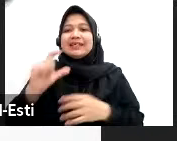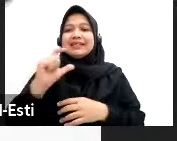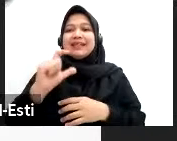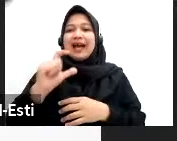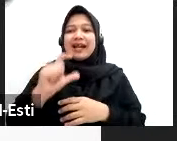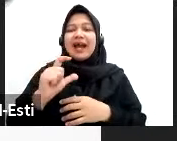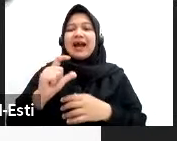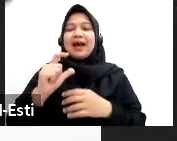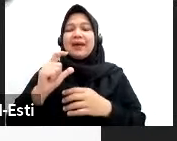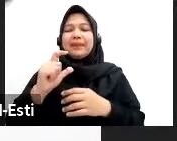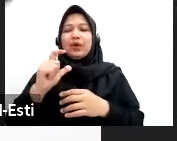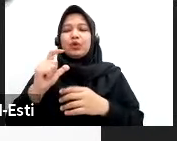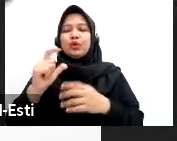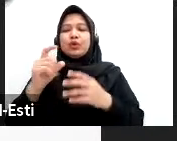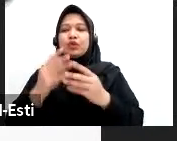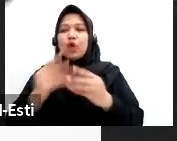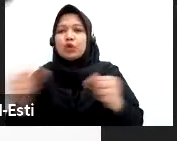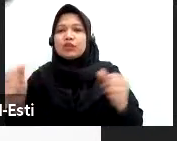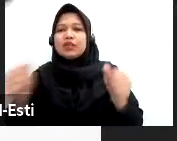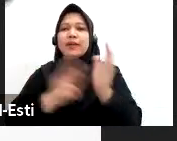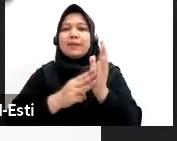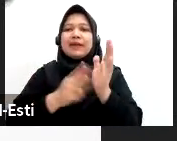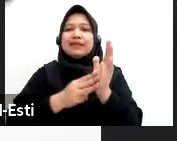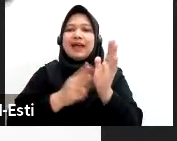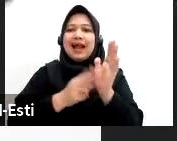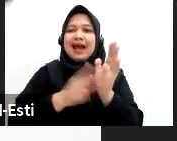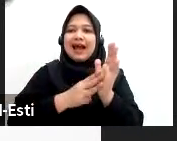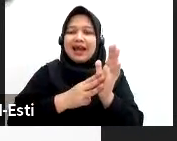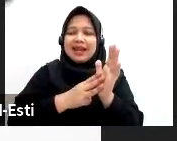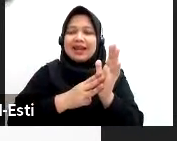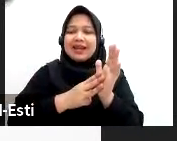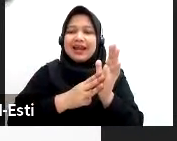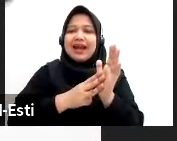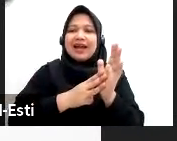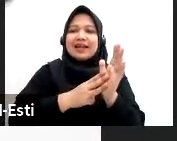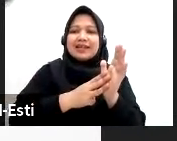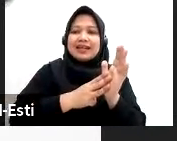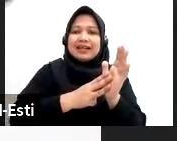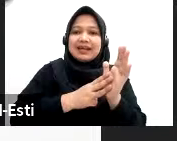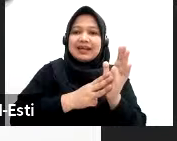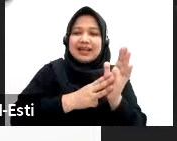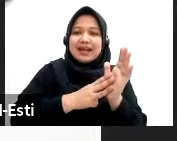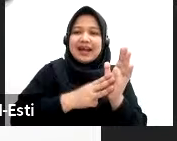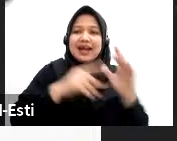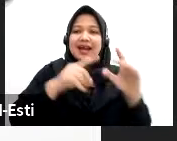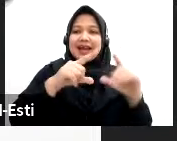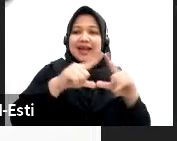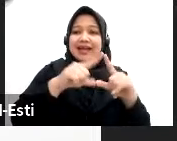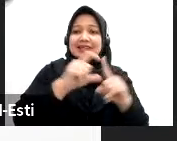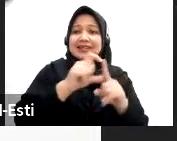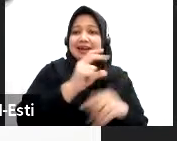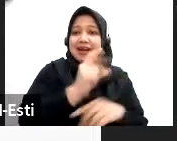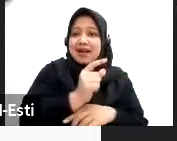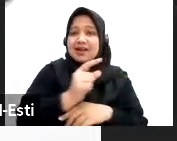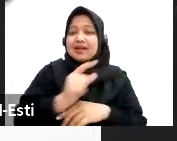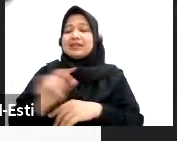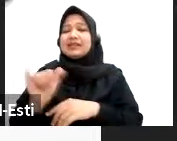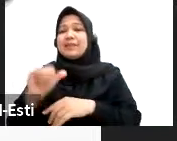penyelesaian sengketa antara Ed dengan kode R